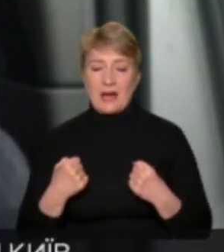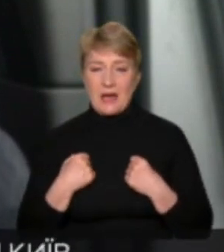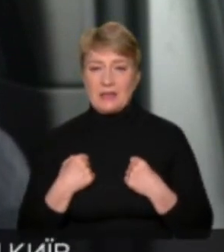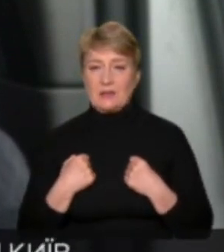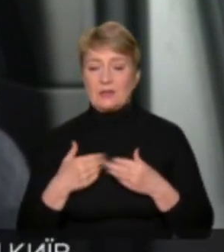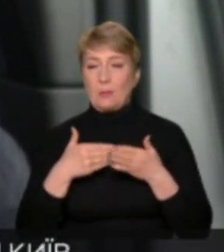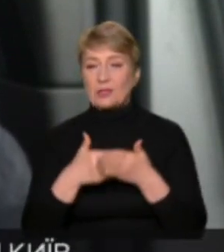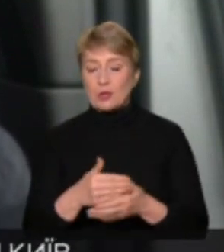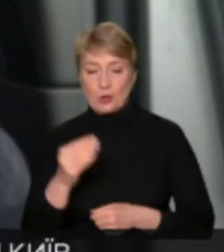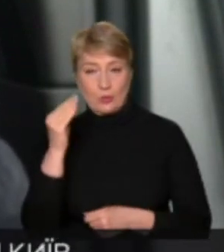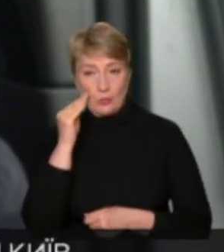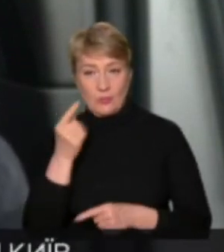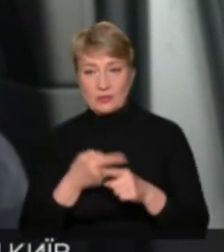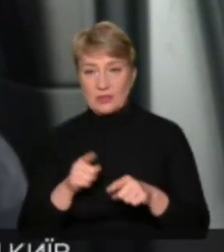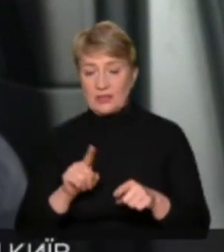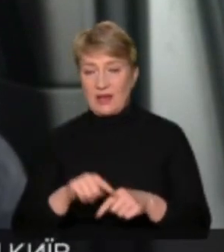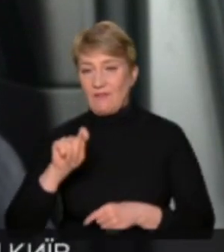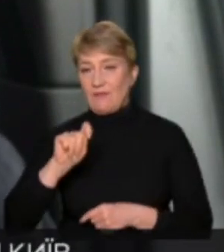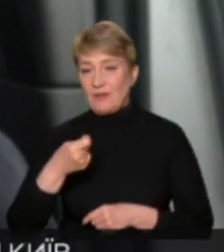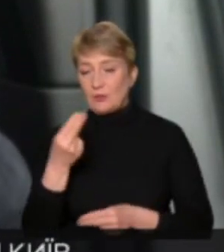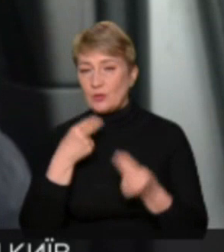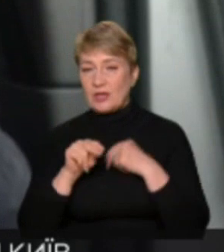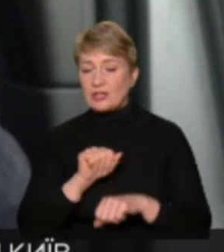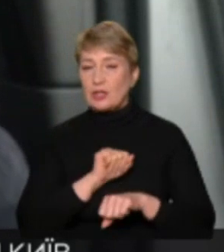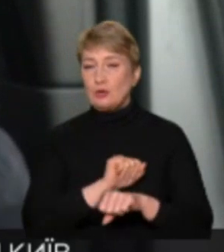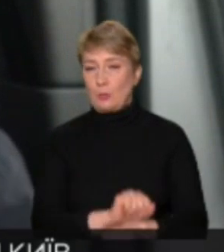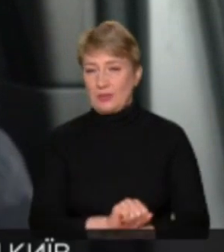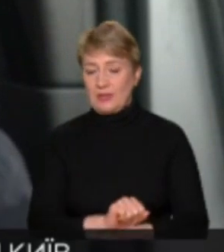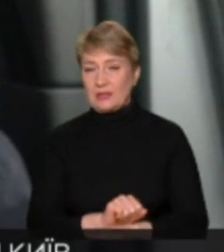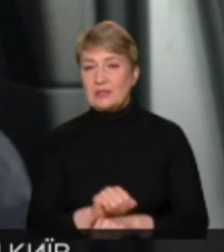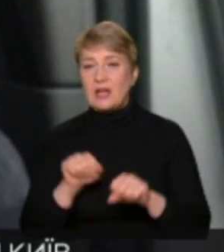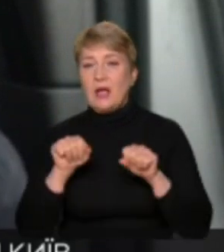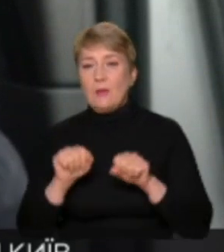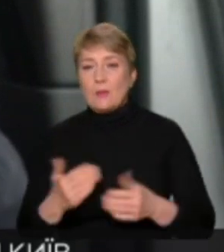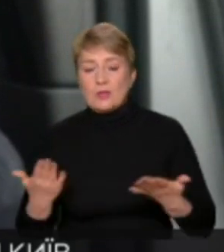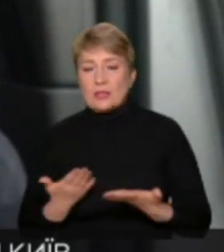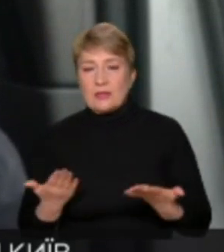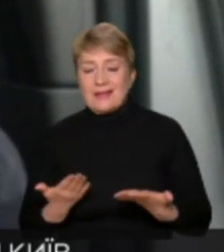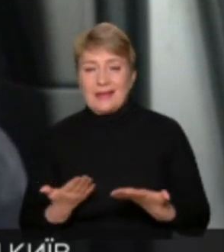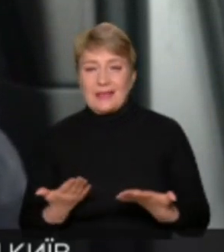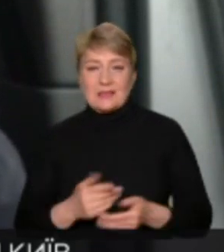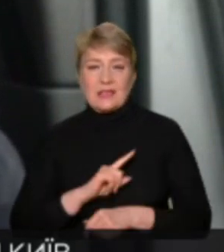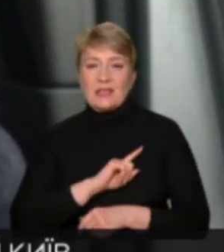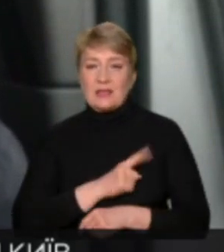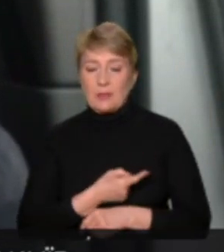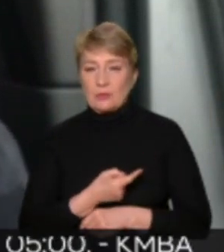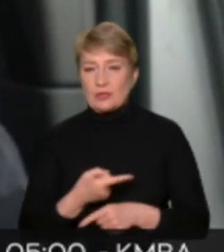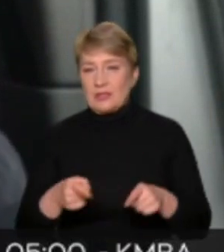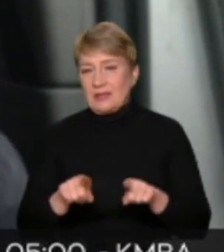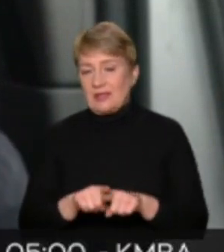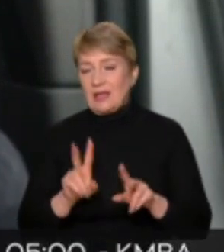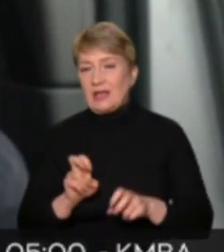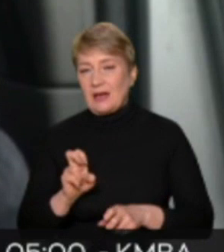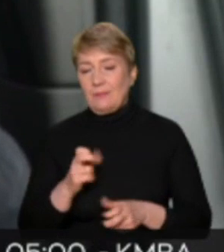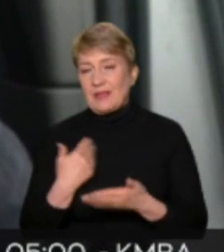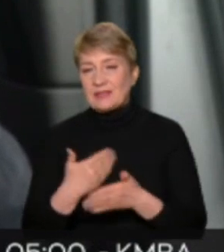думки, що цю війну краще там якось зупинити, чи, може, ми не такі потужні, як здається всьому світу, ну і так далі.